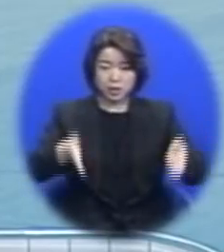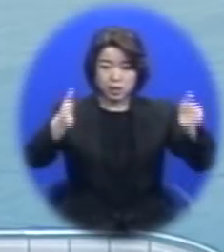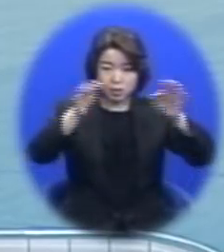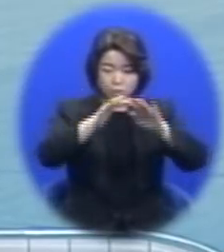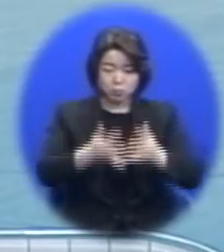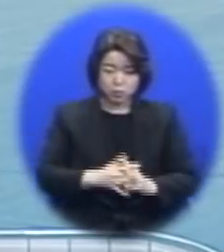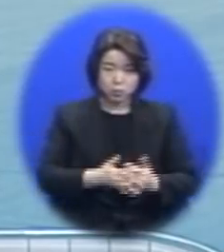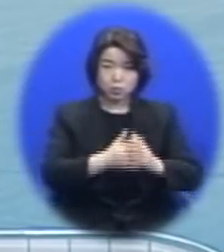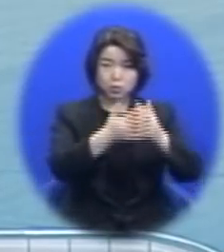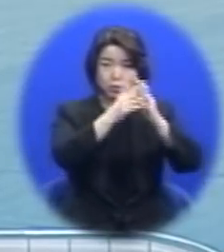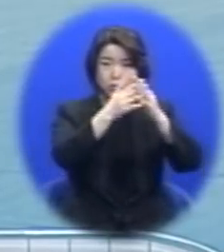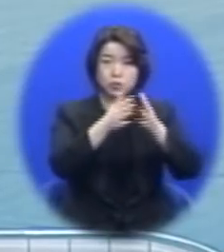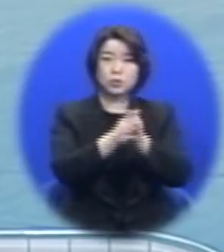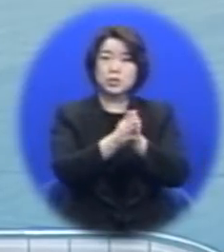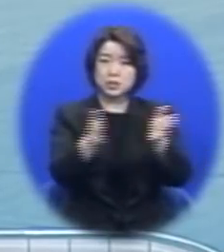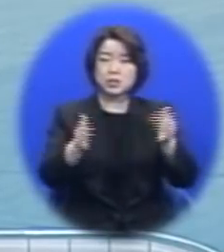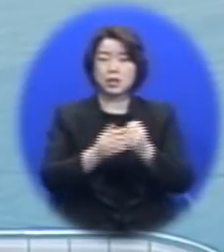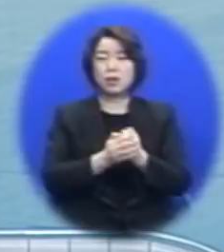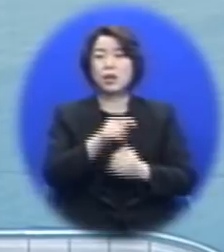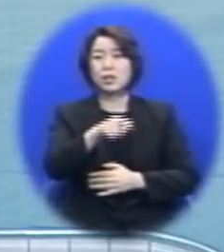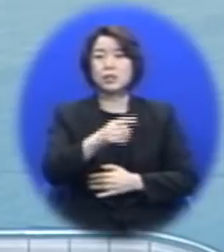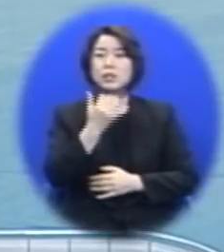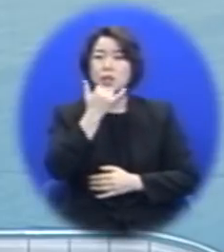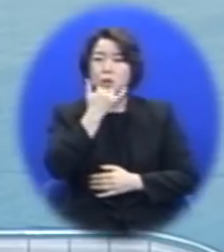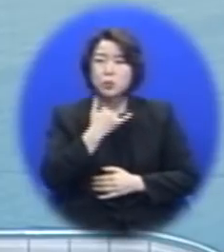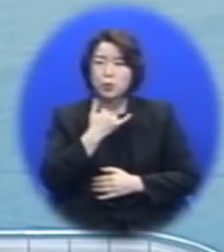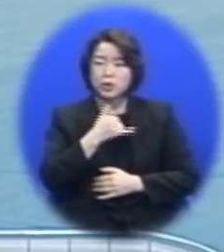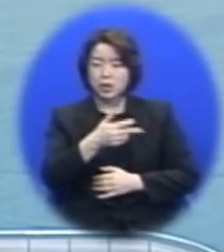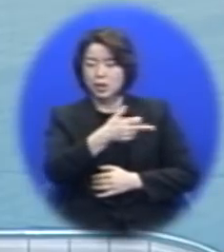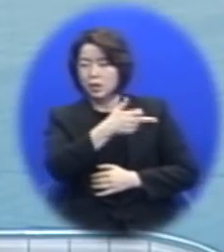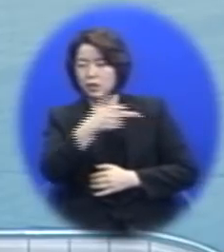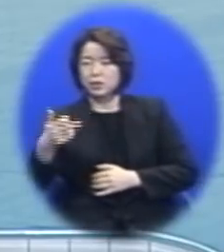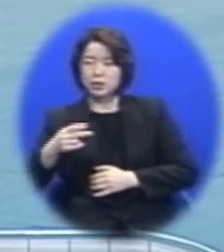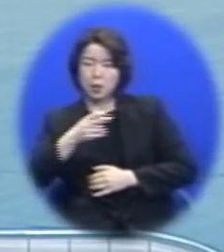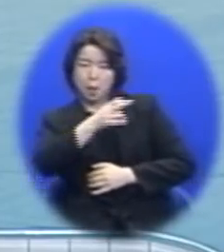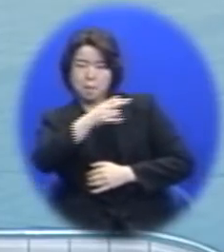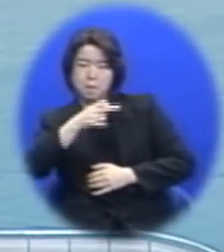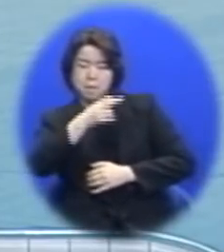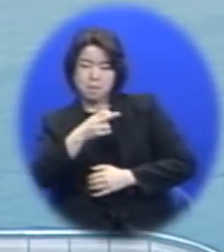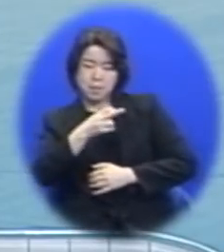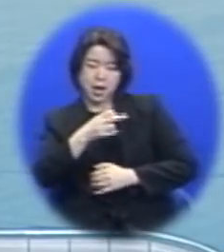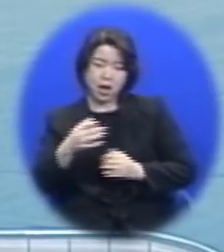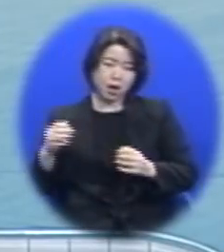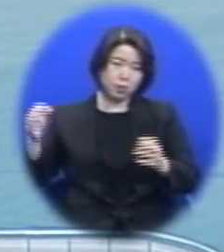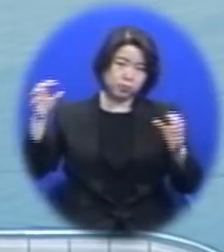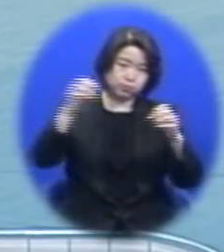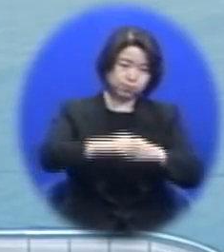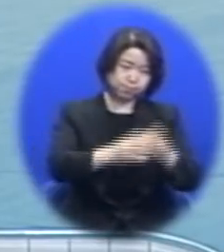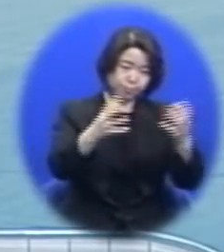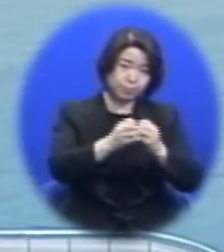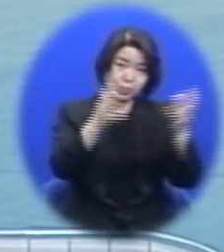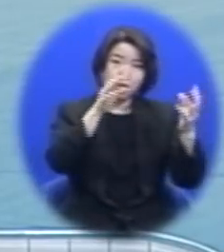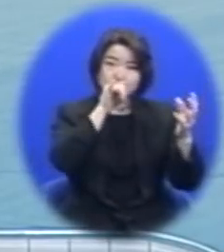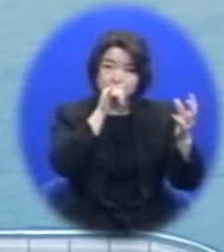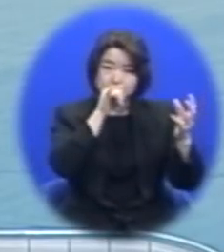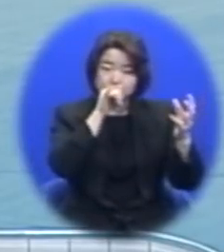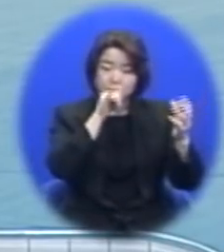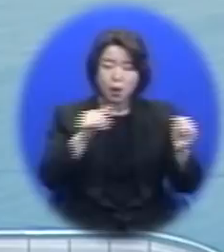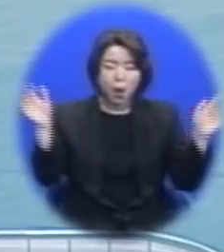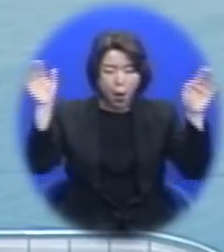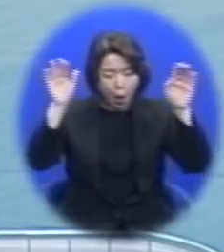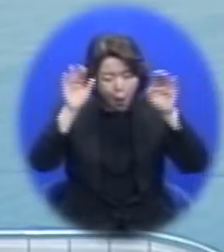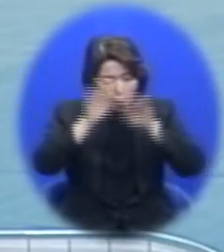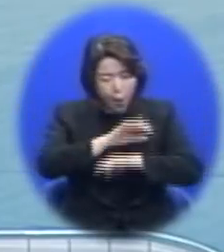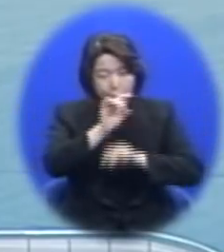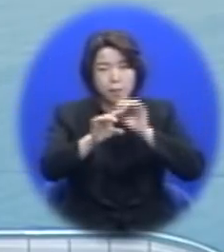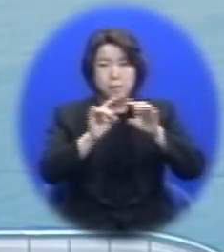했는데, 그때가 독일의 대폭격이 있을 때입니다. 미국 연합군에 의해서 밤마다